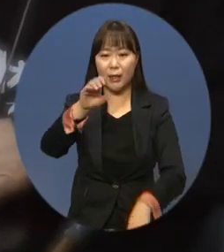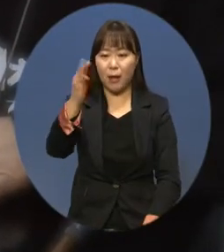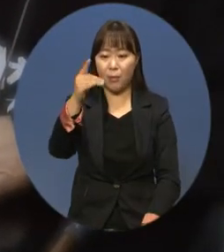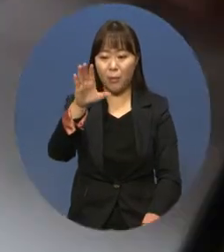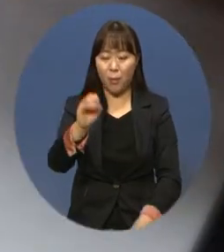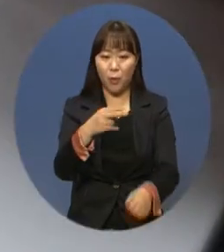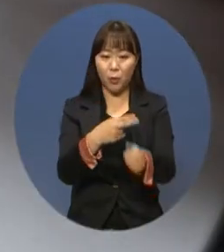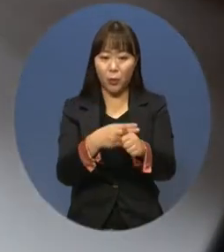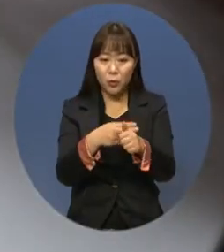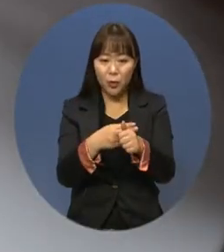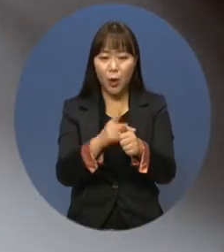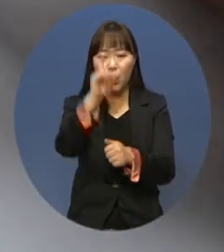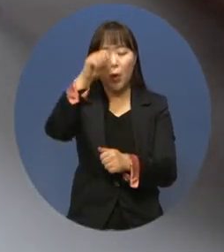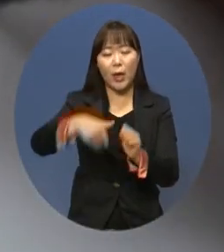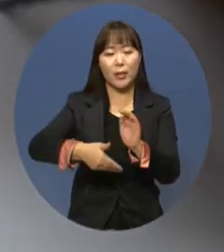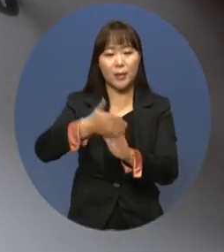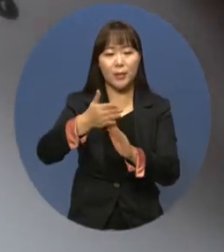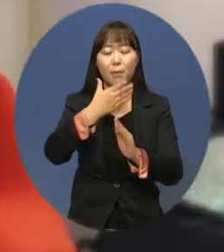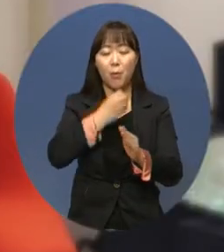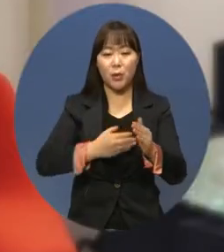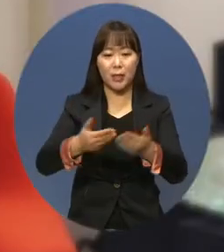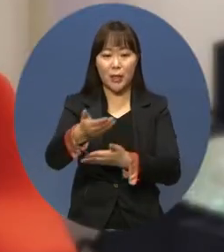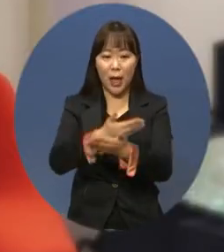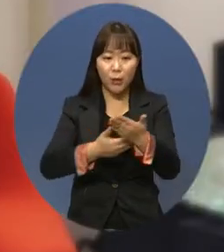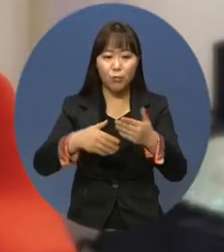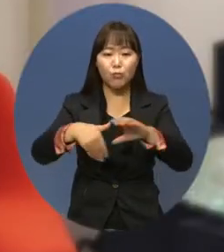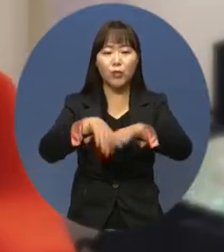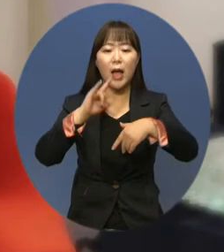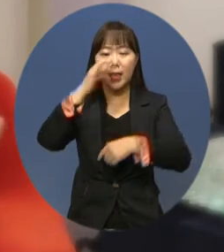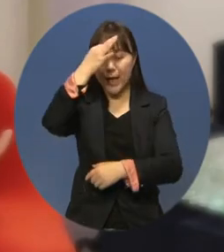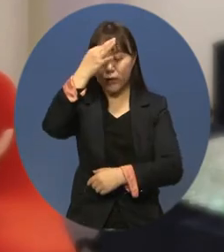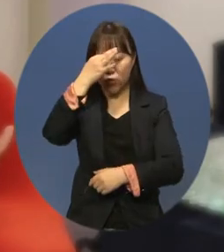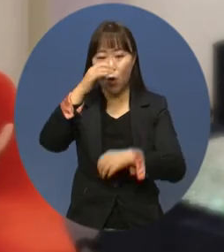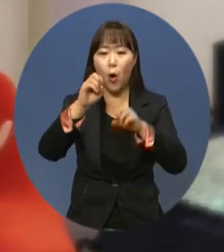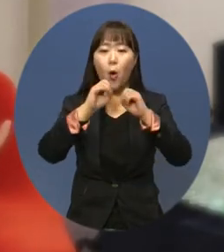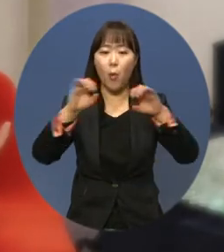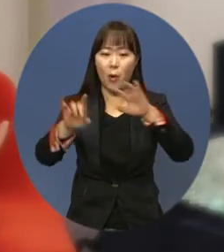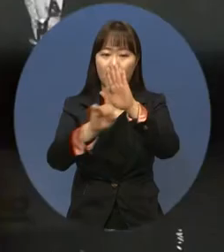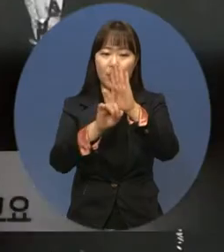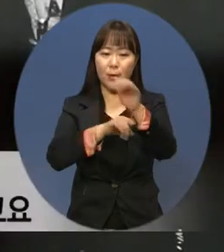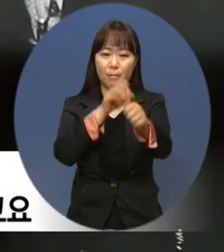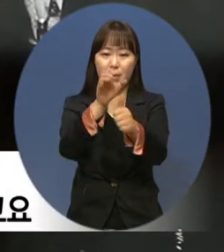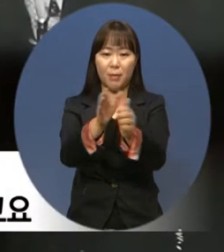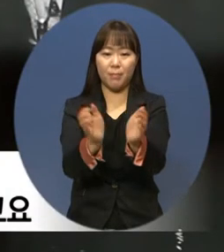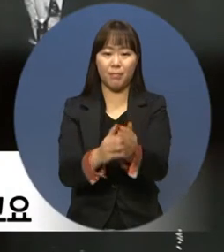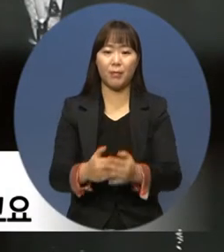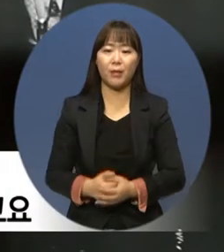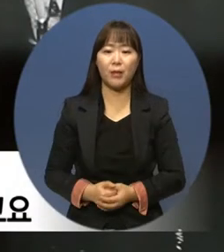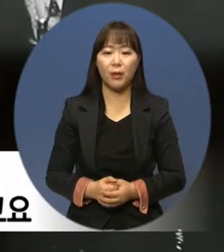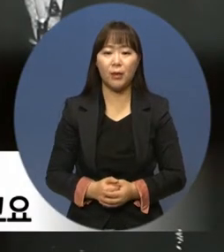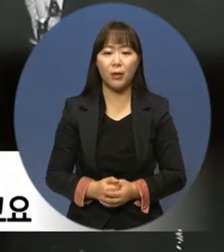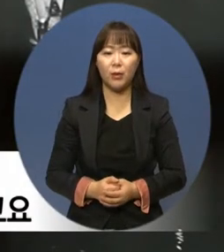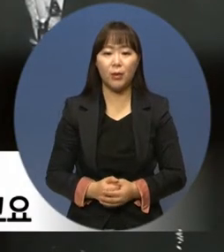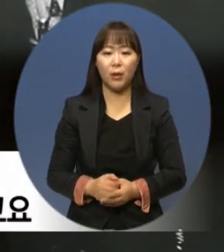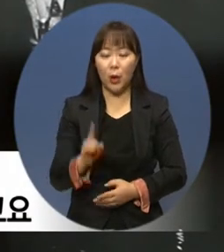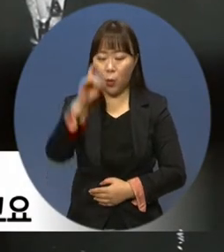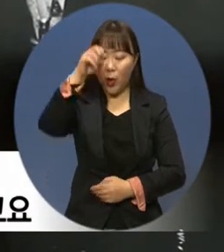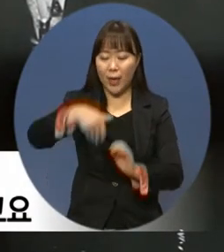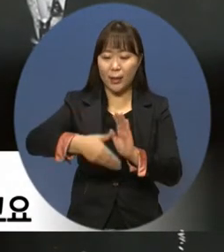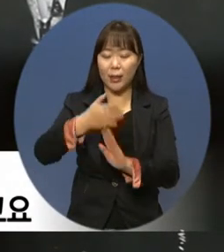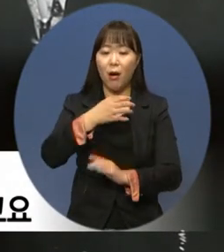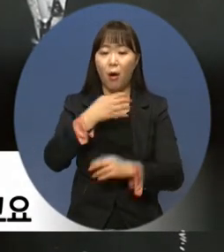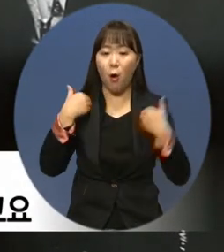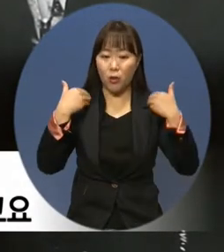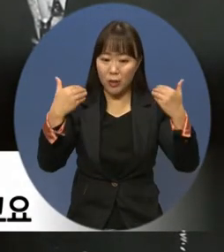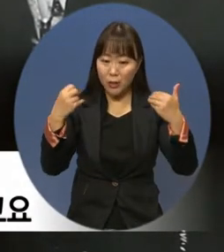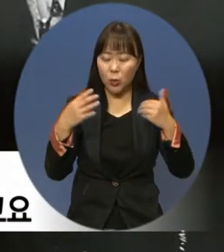교수를 고양시 복지 나눔 및 문화예술 홍보대사로 위촉하였습니다. 고양시의 어른들과